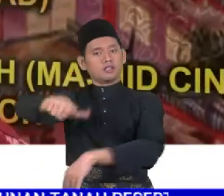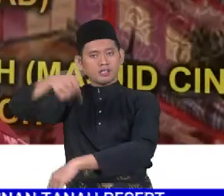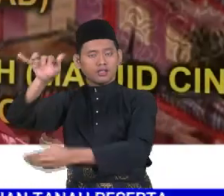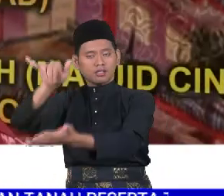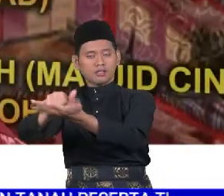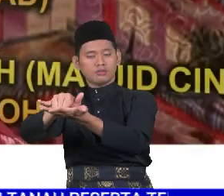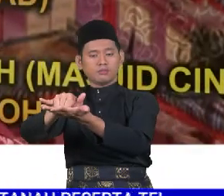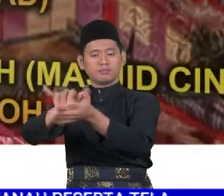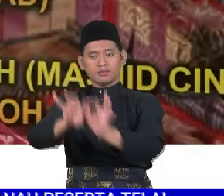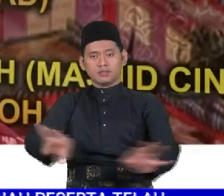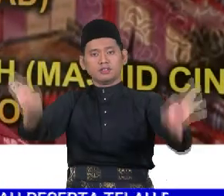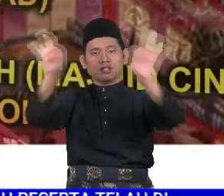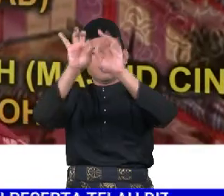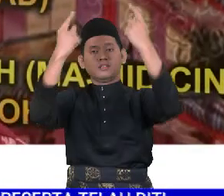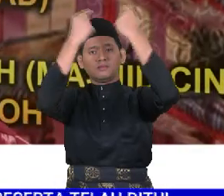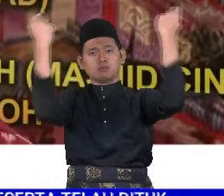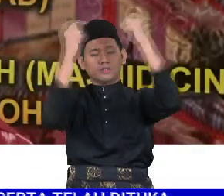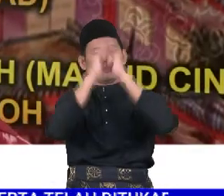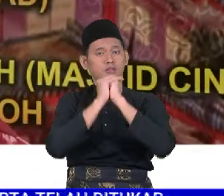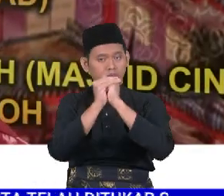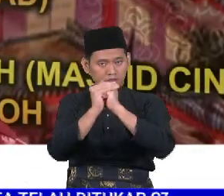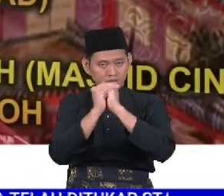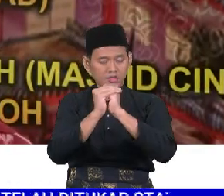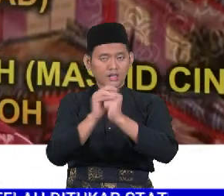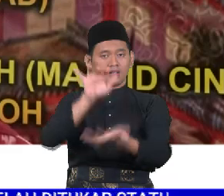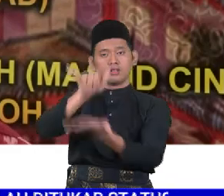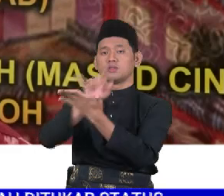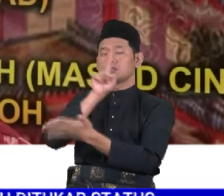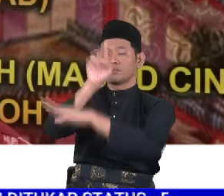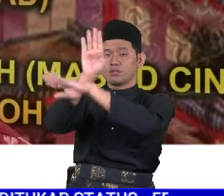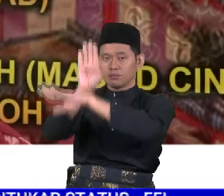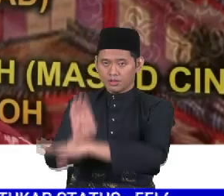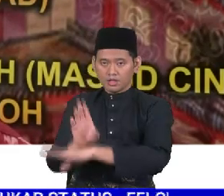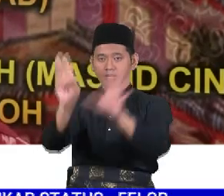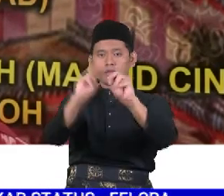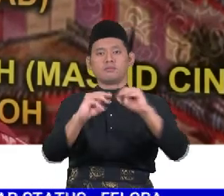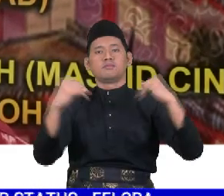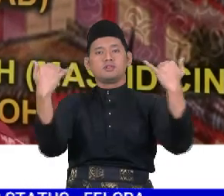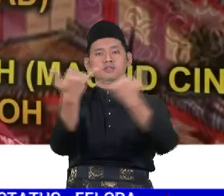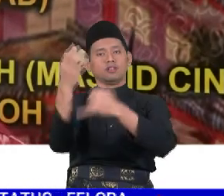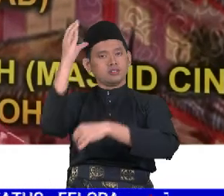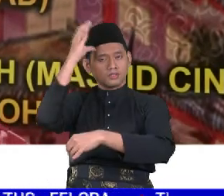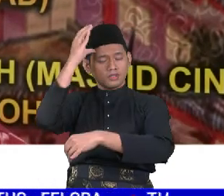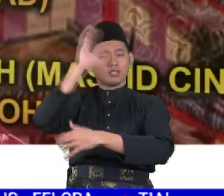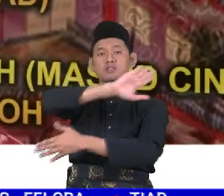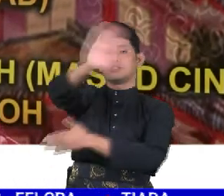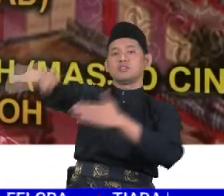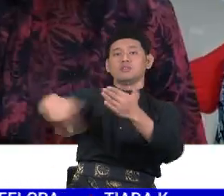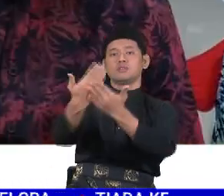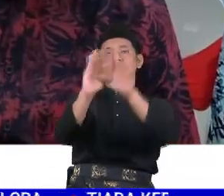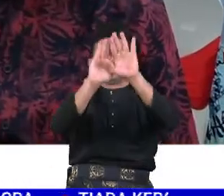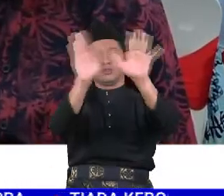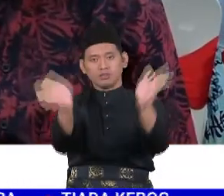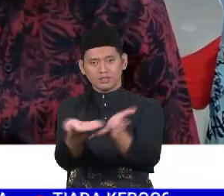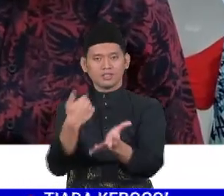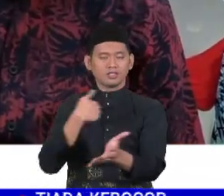inilah kebetulan sambutan Tahun Baru Cina merupakan budaya masyarakat Cina ya, di seluruh dunia. Lah. Jadi itulah yang kita